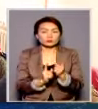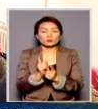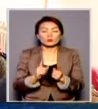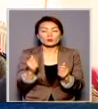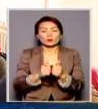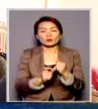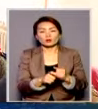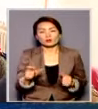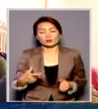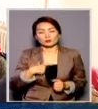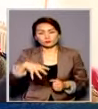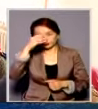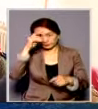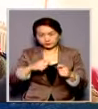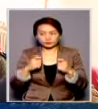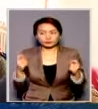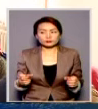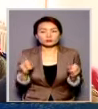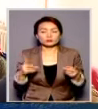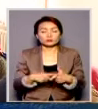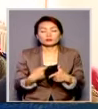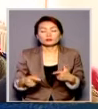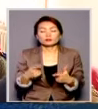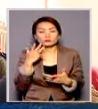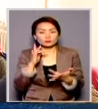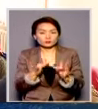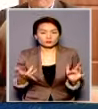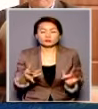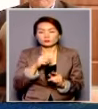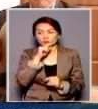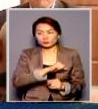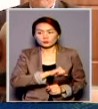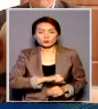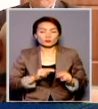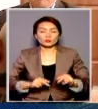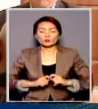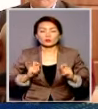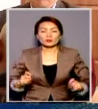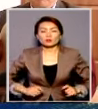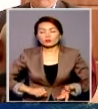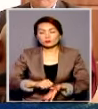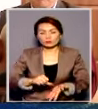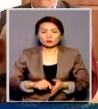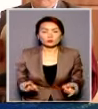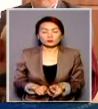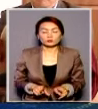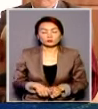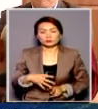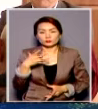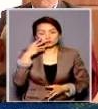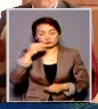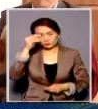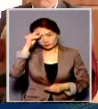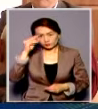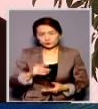Референдум әр азаматқа өз пікірін қараңғы бұрышта немесе әлеуметтік желілерден емес ашық айтуға келіп дауыс беруге осылайша өз